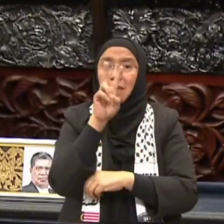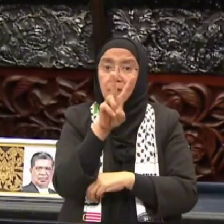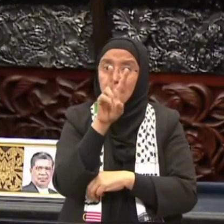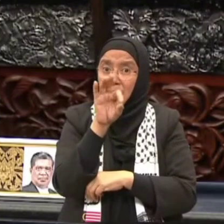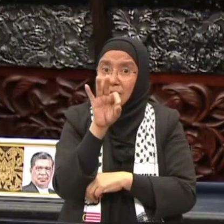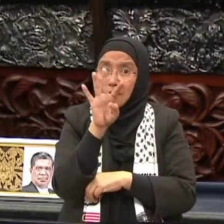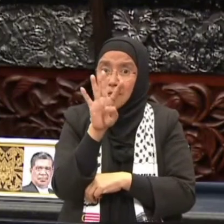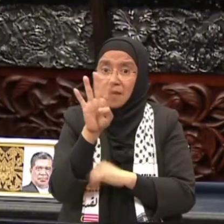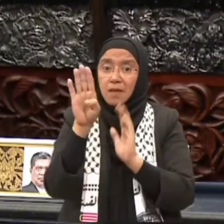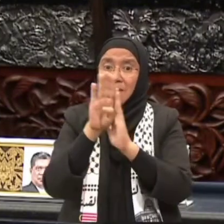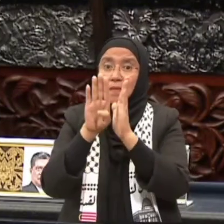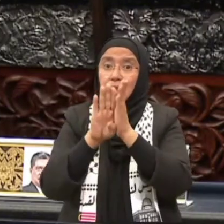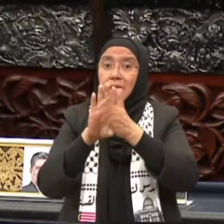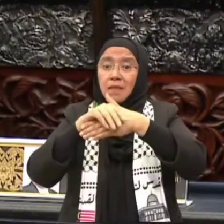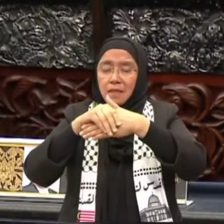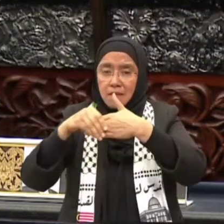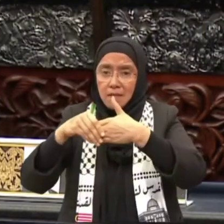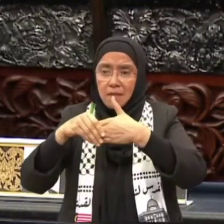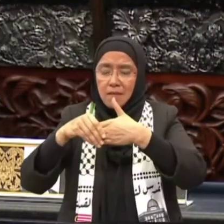RM294.5 bilion, iaitu